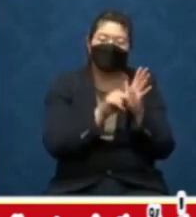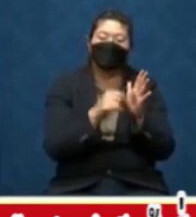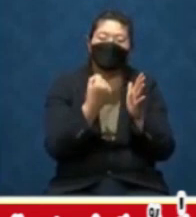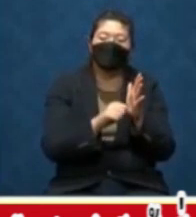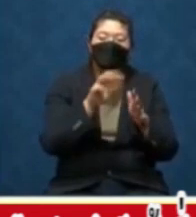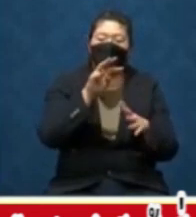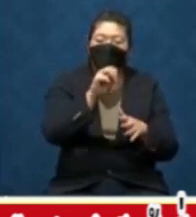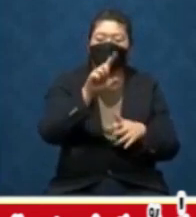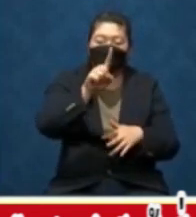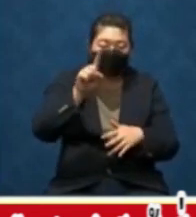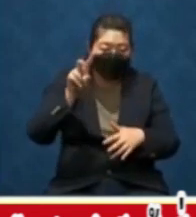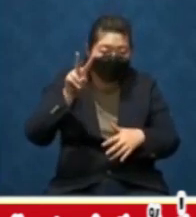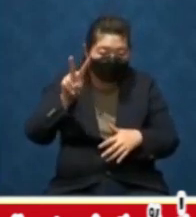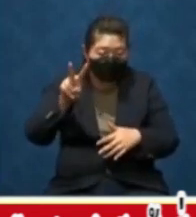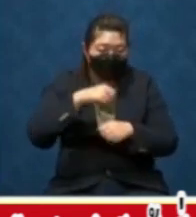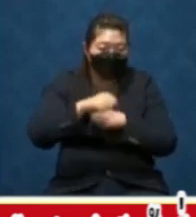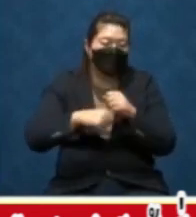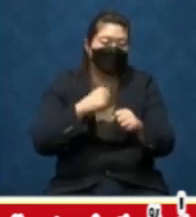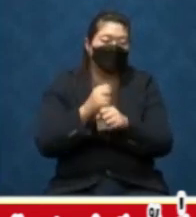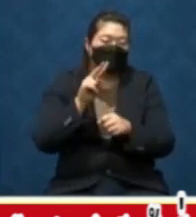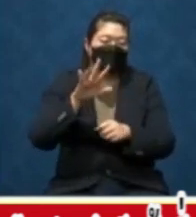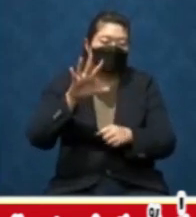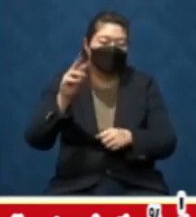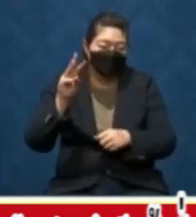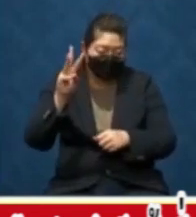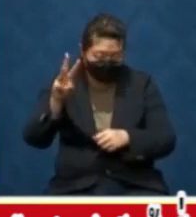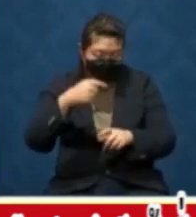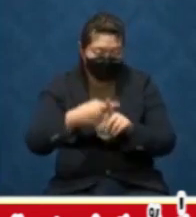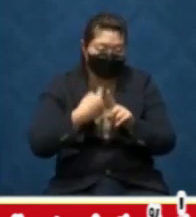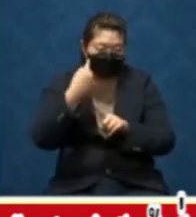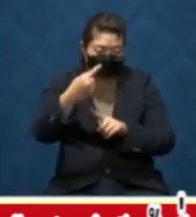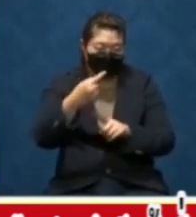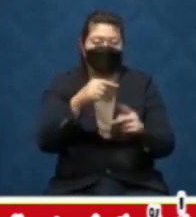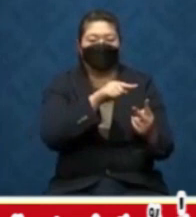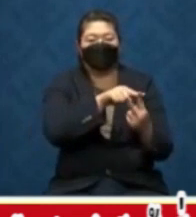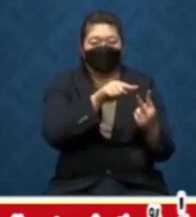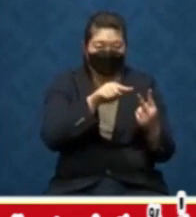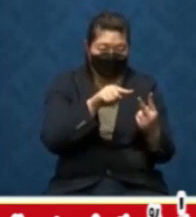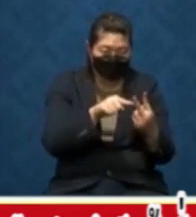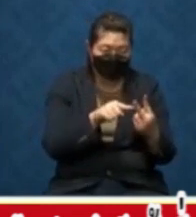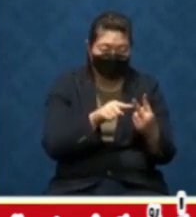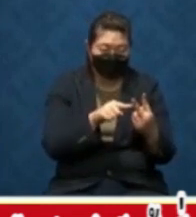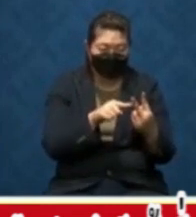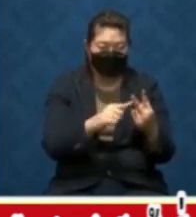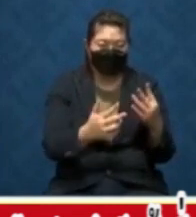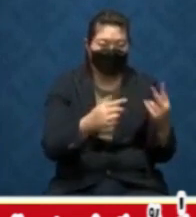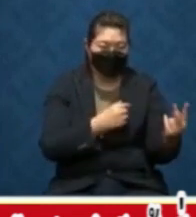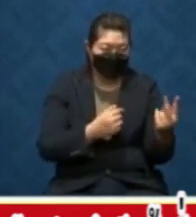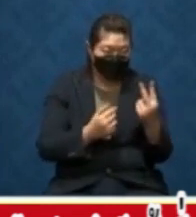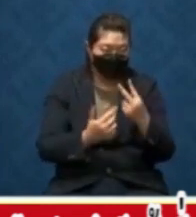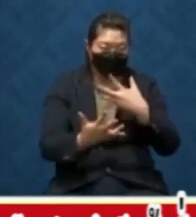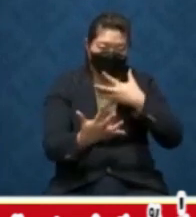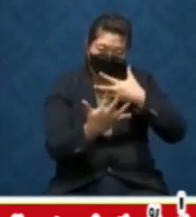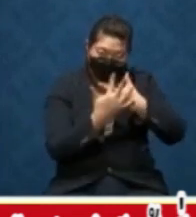มกราคม2566นะคะท่านประธานที่น้องได้ตัดสินใจเดินทางเดินเข้าสู่เรือนจำเพื่อแลกกับความหวัง